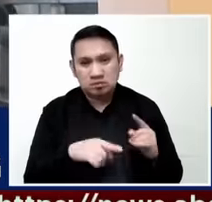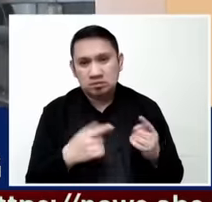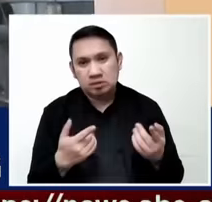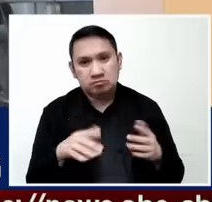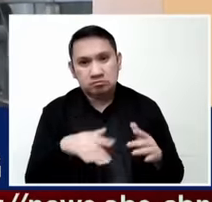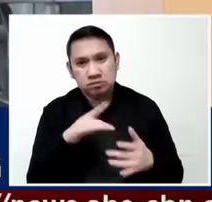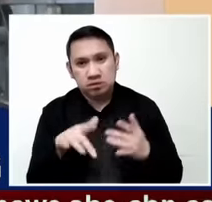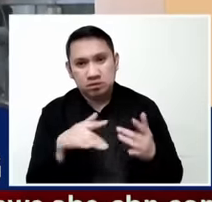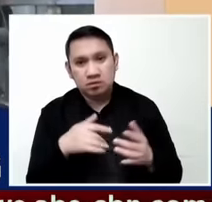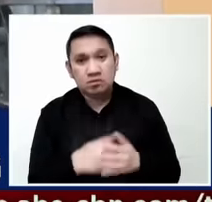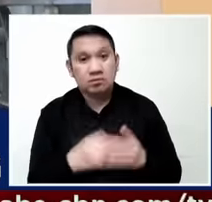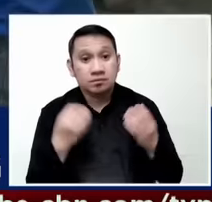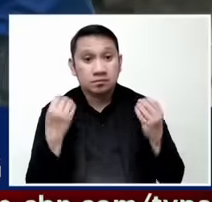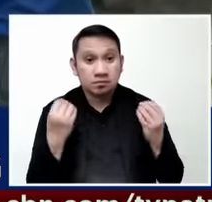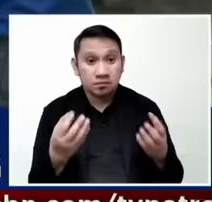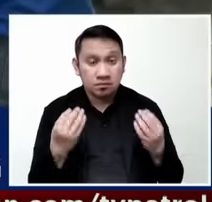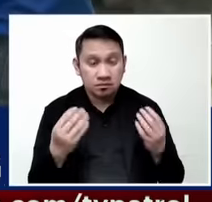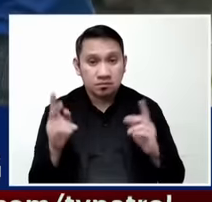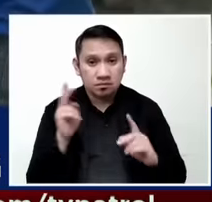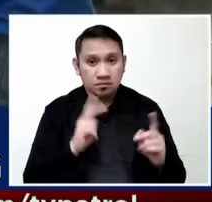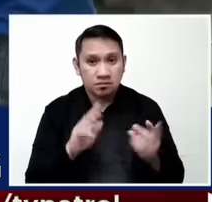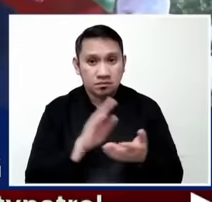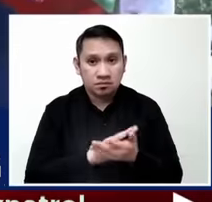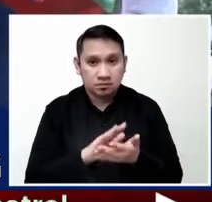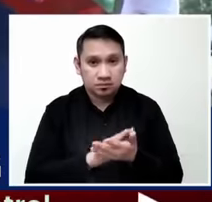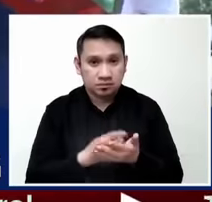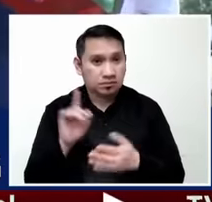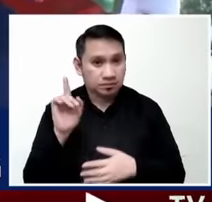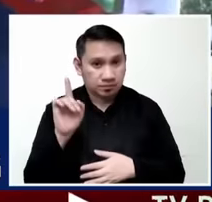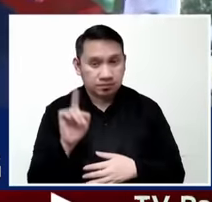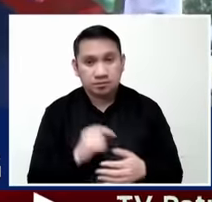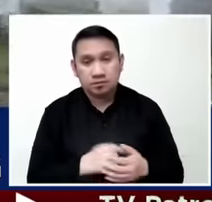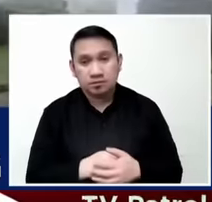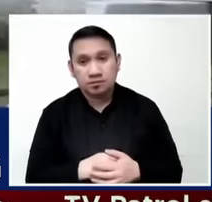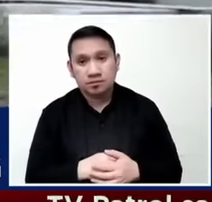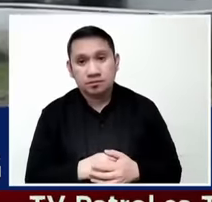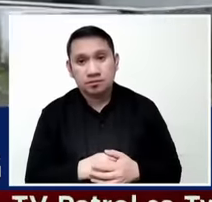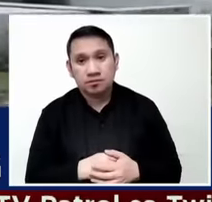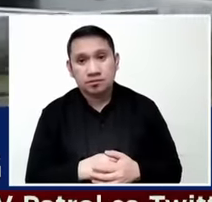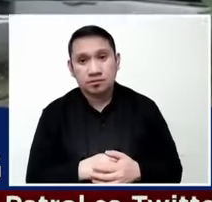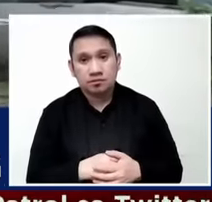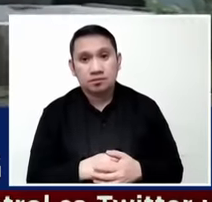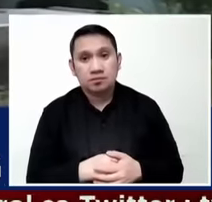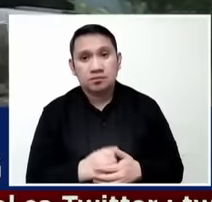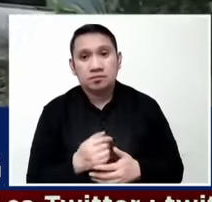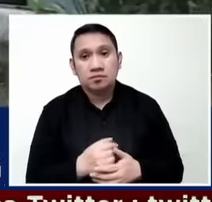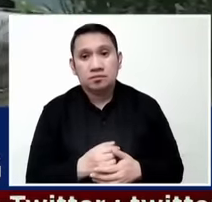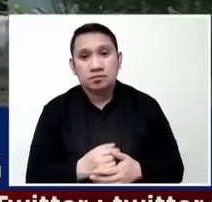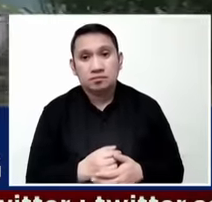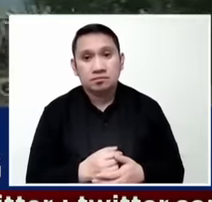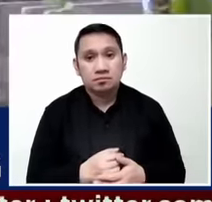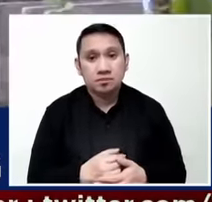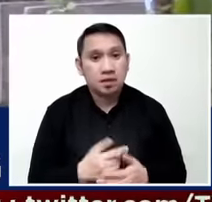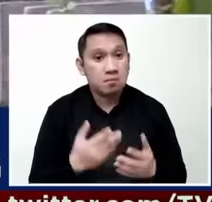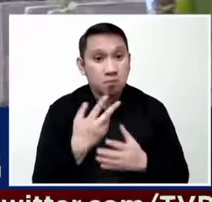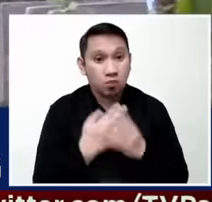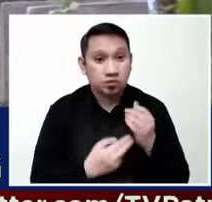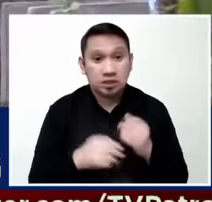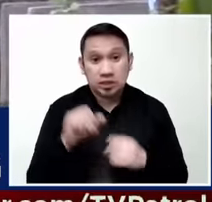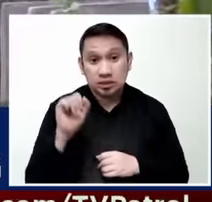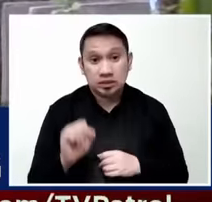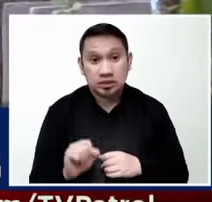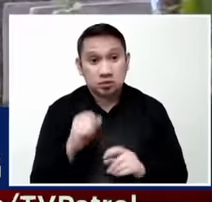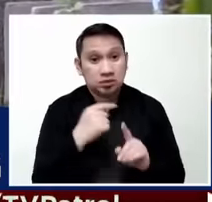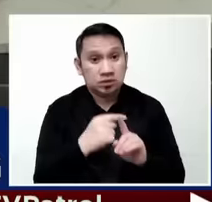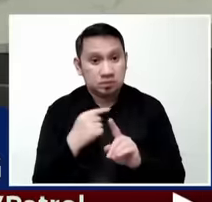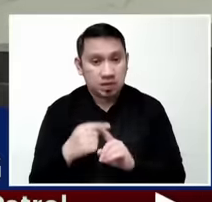Marami ang humabol sa huling araw ng paglilinis ng mga puntod sa Manila North Cemetery at Manila South Cemetery kanina. Simula